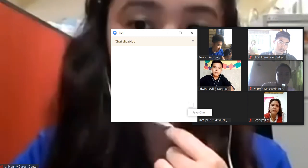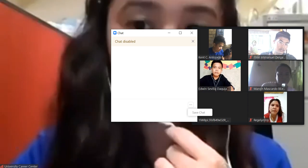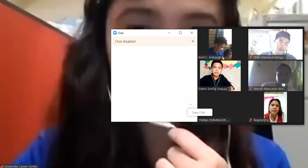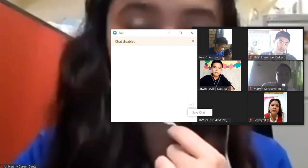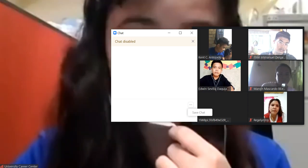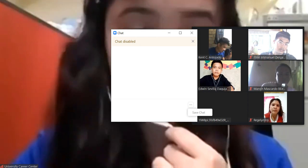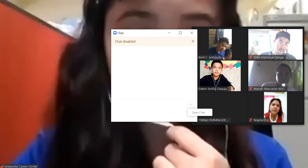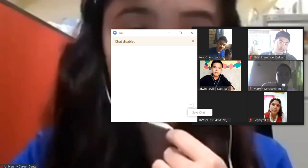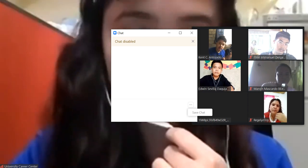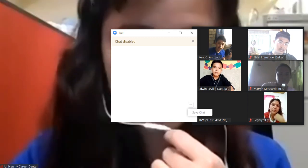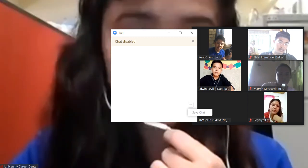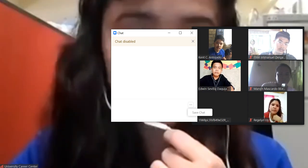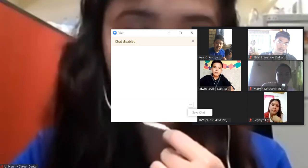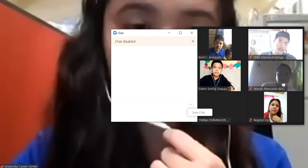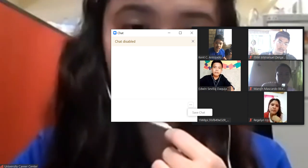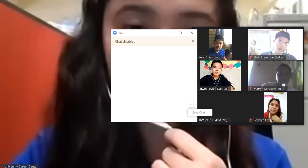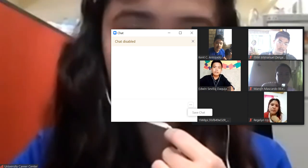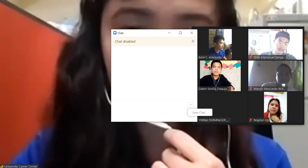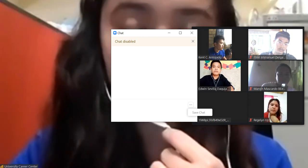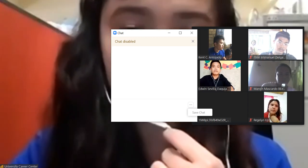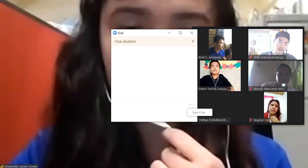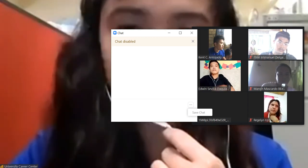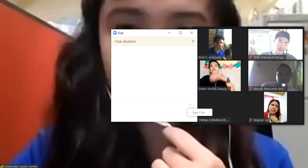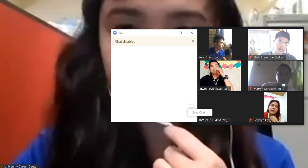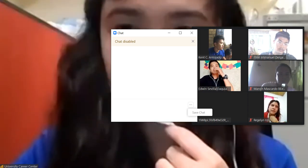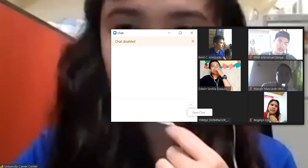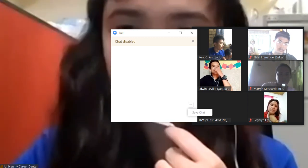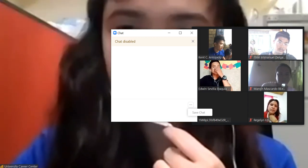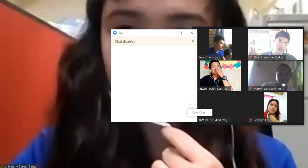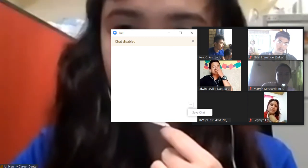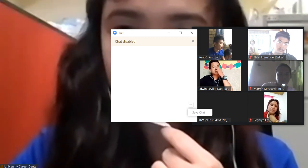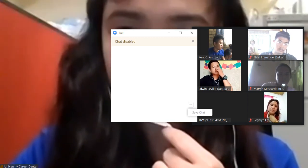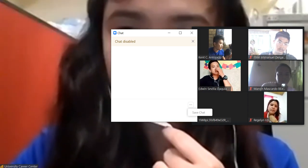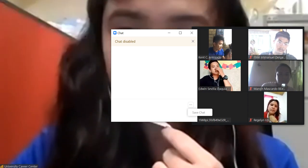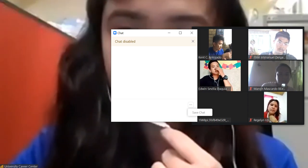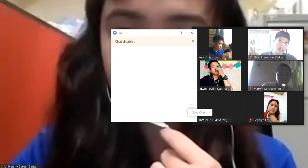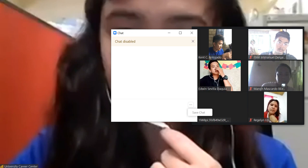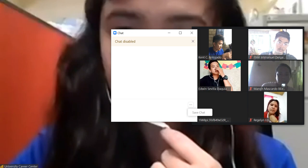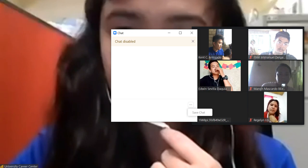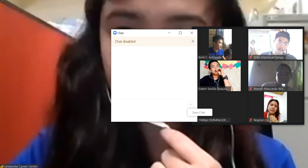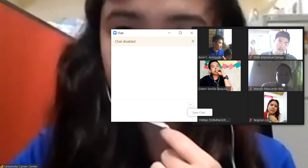Yes. Ah, okay. Thank you, yes, ma'am. Yes, okay ra. Okay ra.